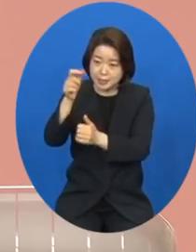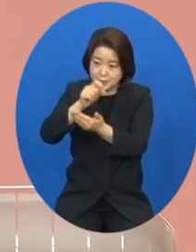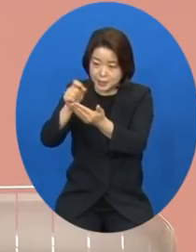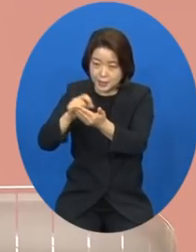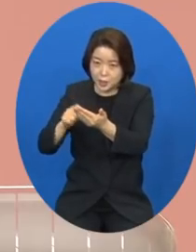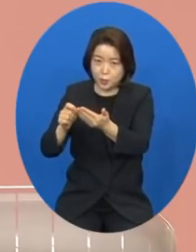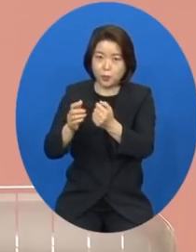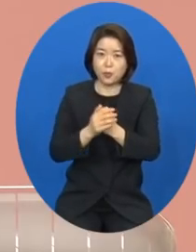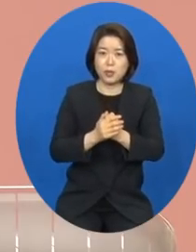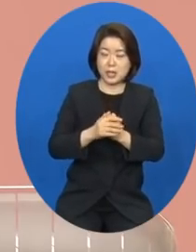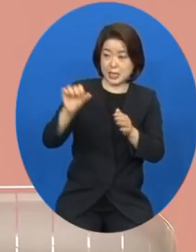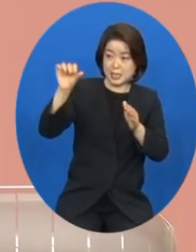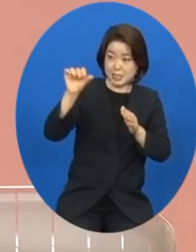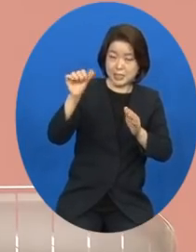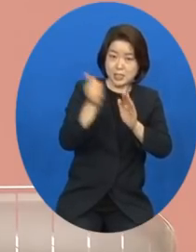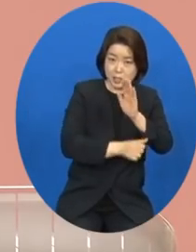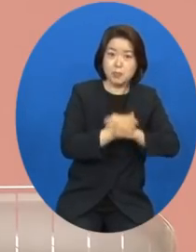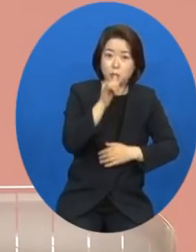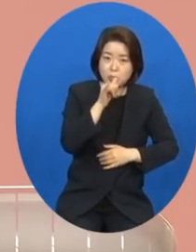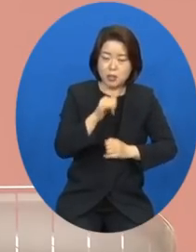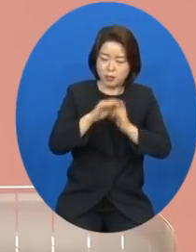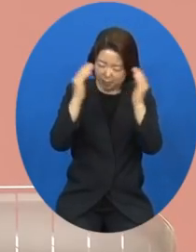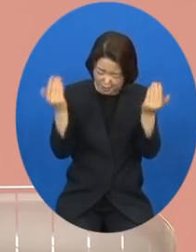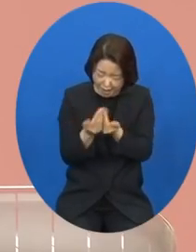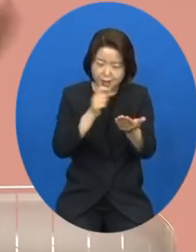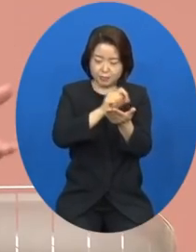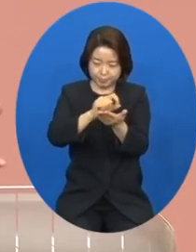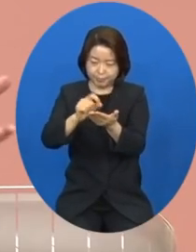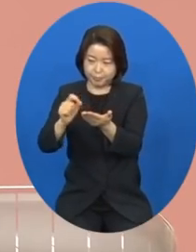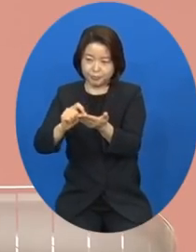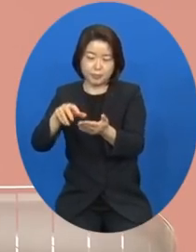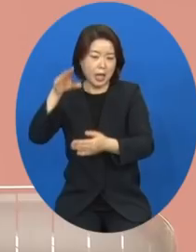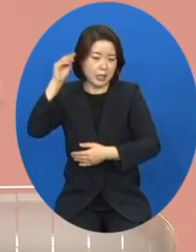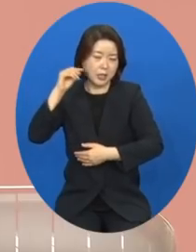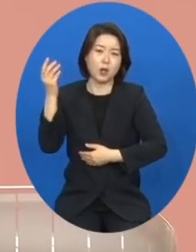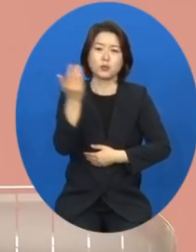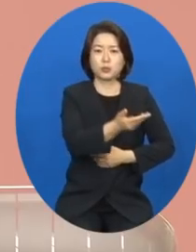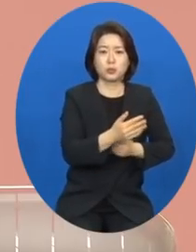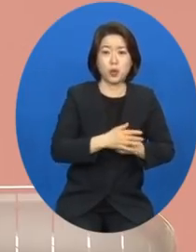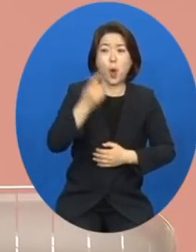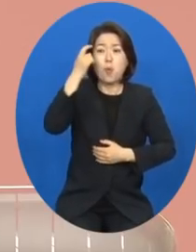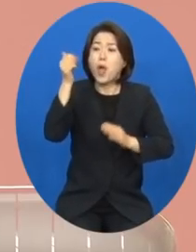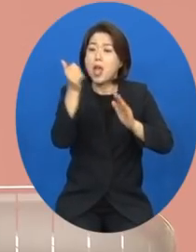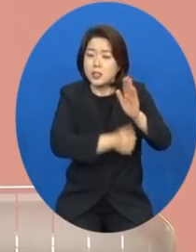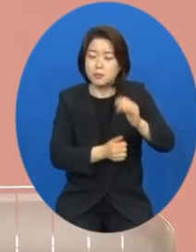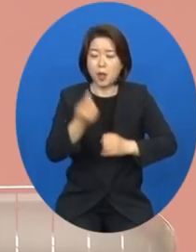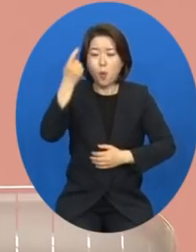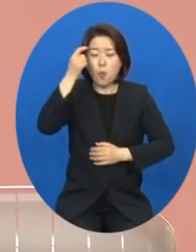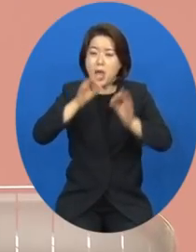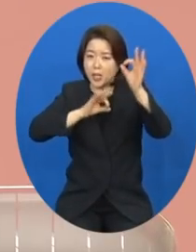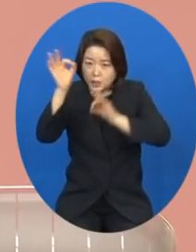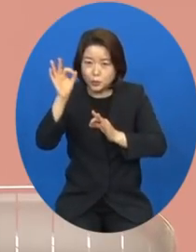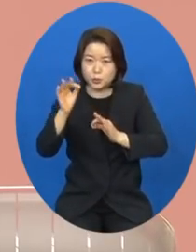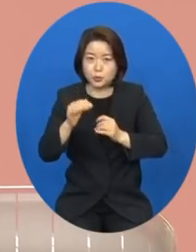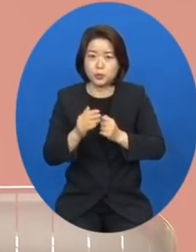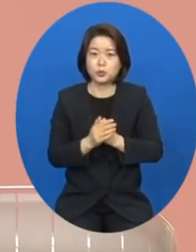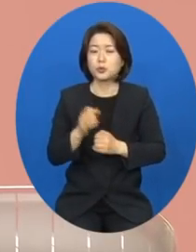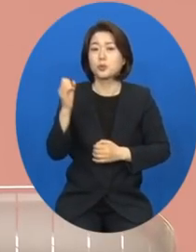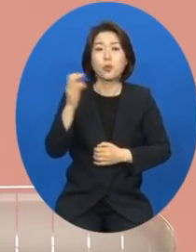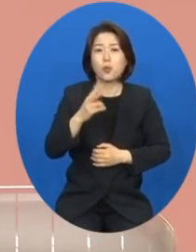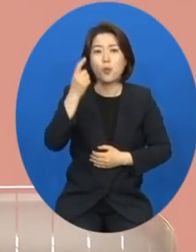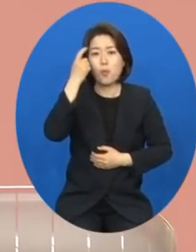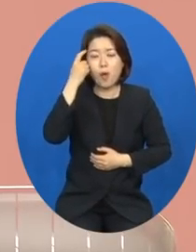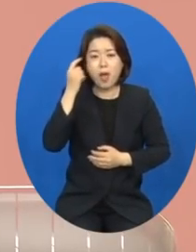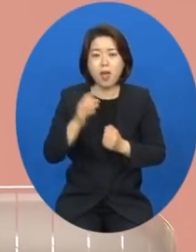실패 그렇게 있을 수 있어요 그것도 기록해서 들려 줄 알아 왜 스페인은 지 왜 넘어 졌는지 또한 왜